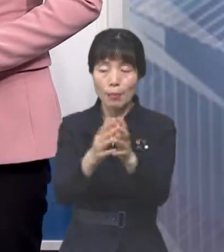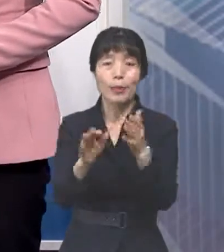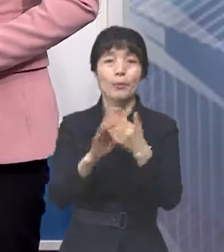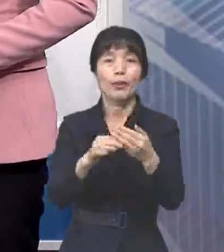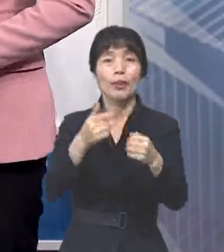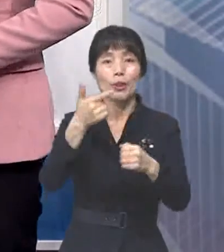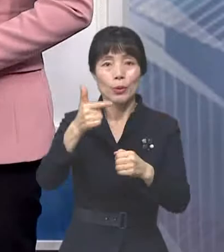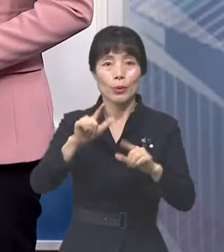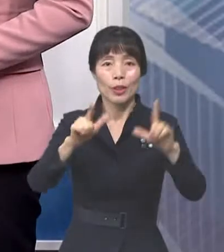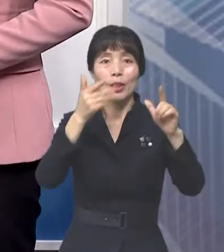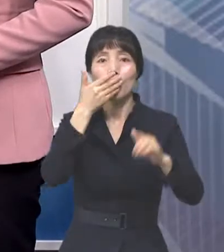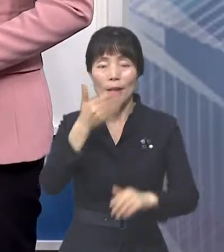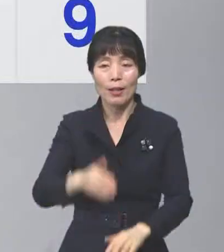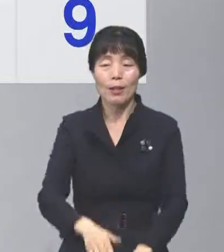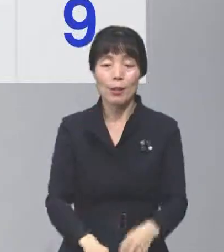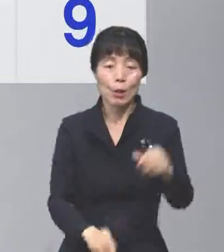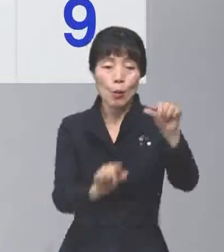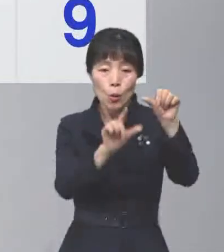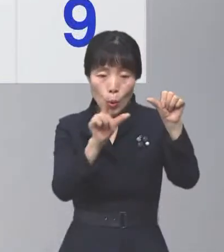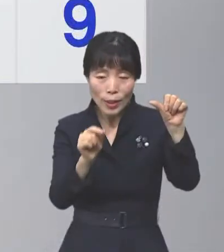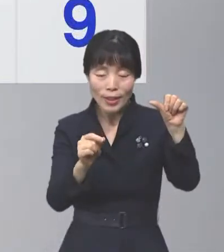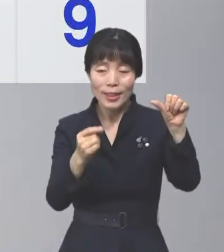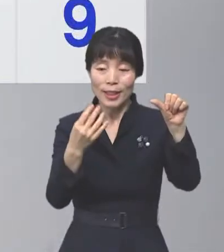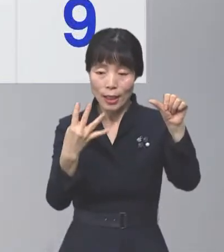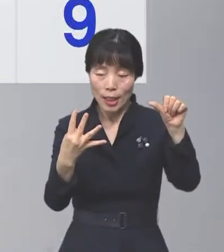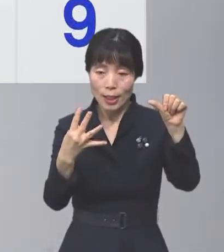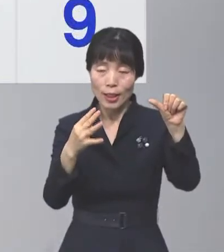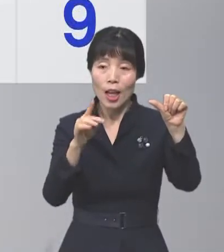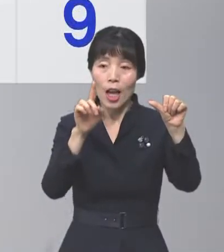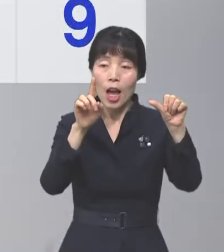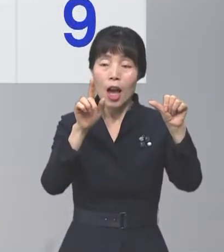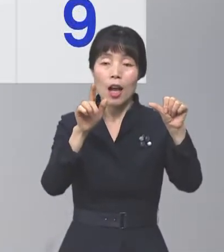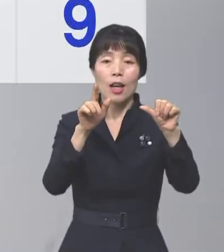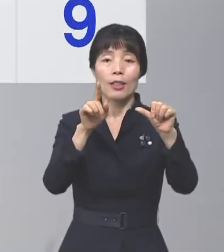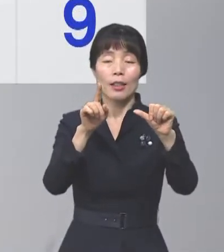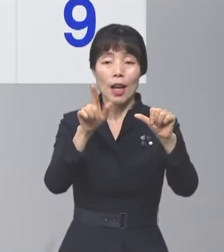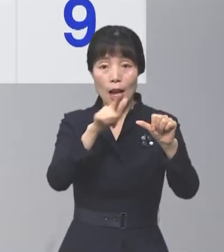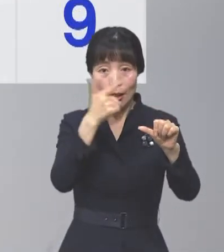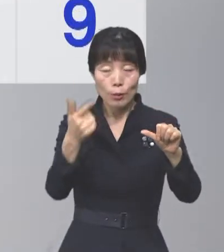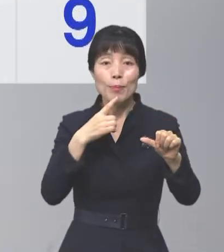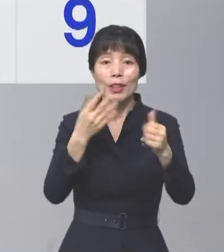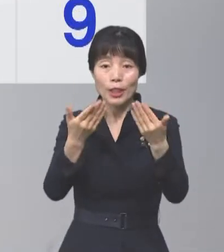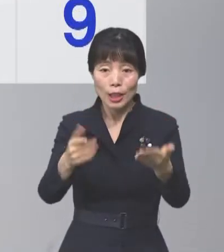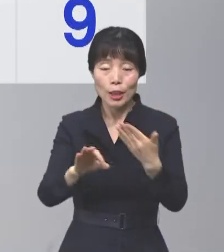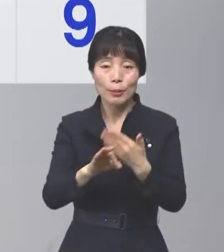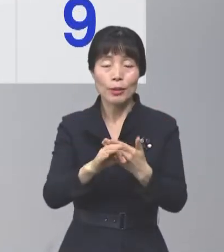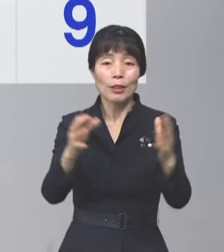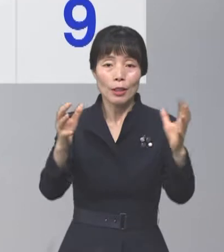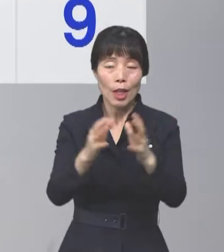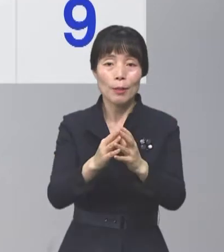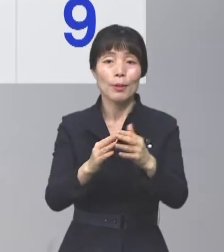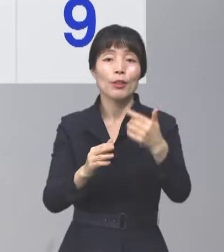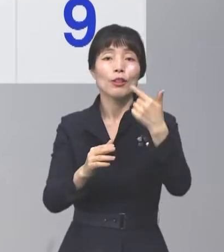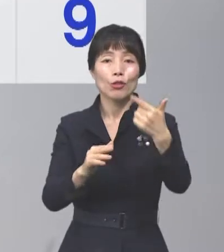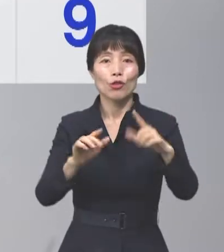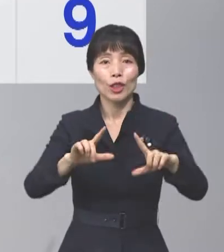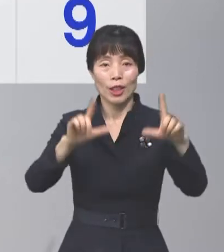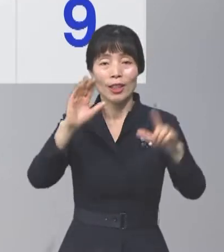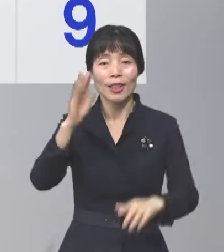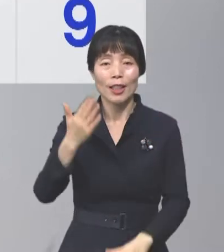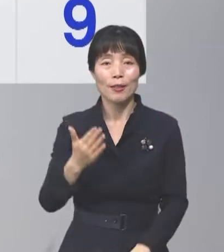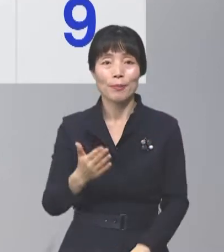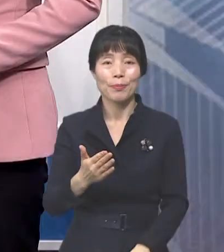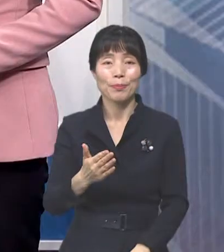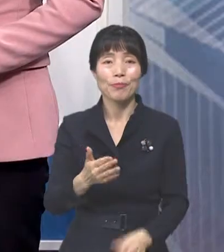있습니다. 5월은 4일 하루만 연차를 쓰면 총 6일의 연휴를 쓸 수가 있는데요. 이날을 이용해서 황금